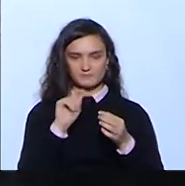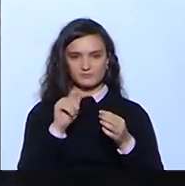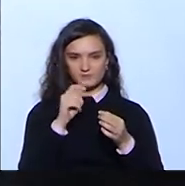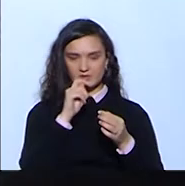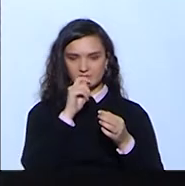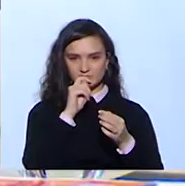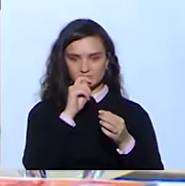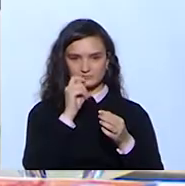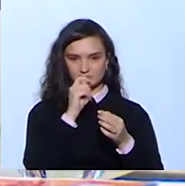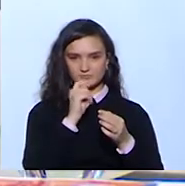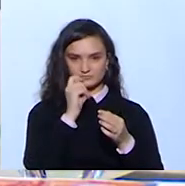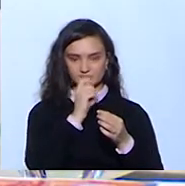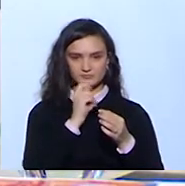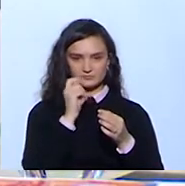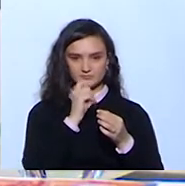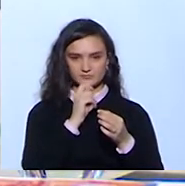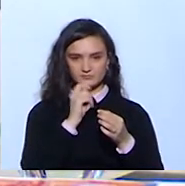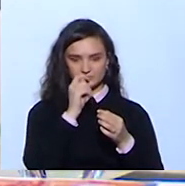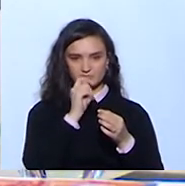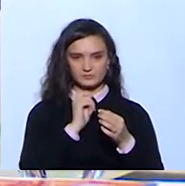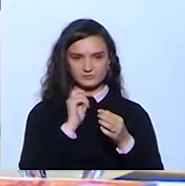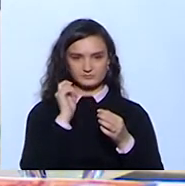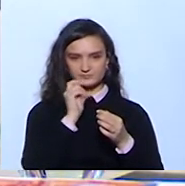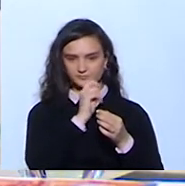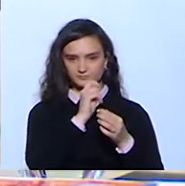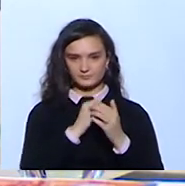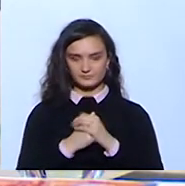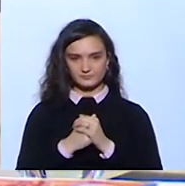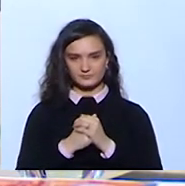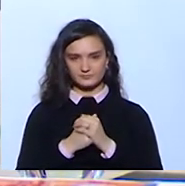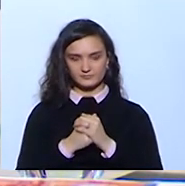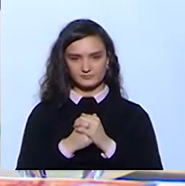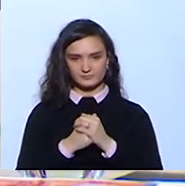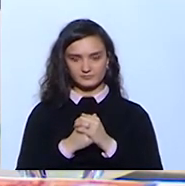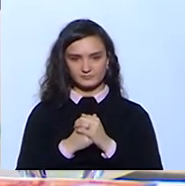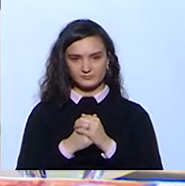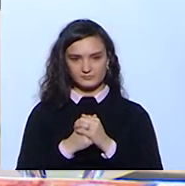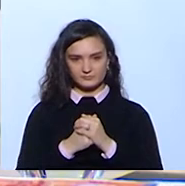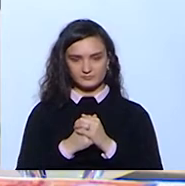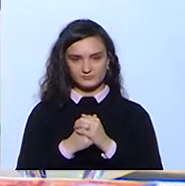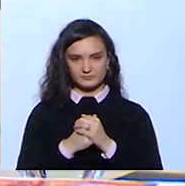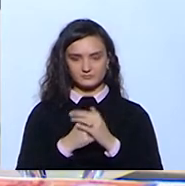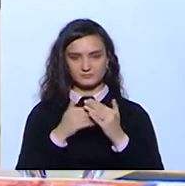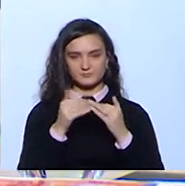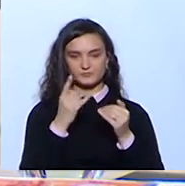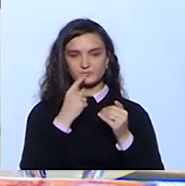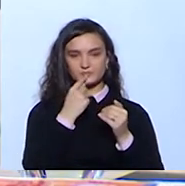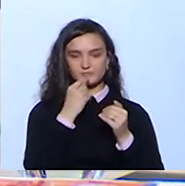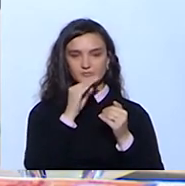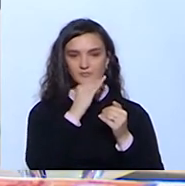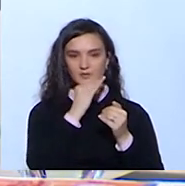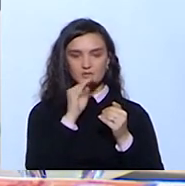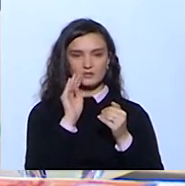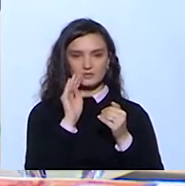ვუსველებთ და ვუსვამთ პირის ღრუს გარშემო, ზევით, ქვევით, აქეთ, იქით და ბავშვმა უნდა მიწვდეს ენით ამ საკვებს